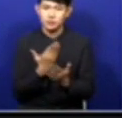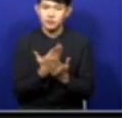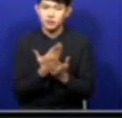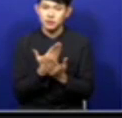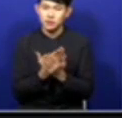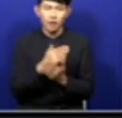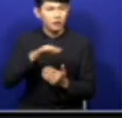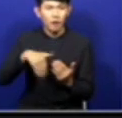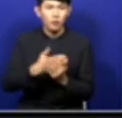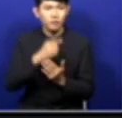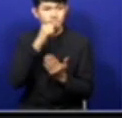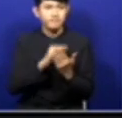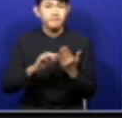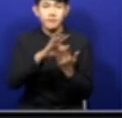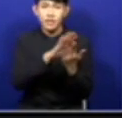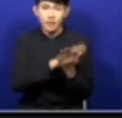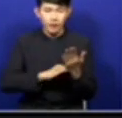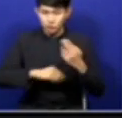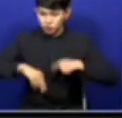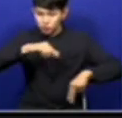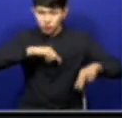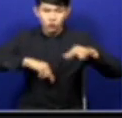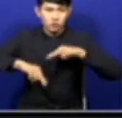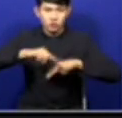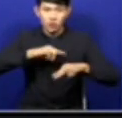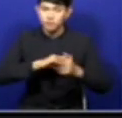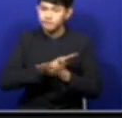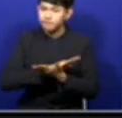างค์จะเป็นไปด้วยความบ